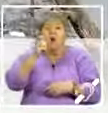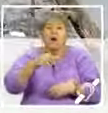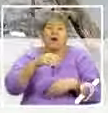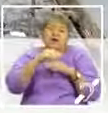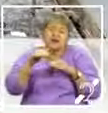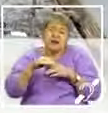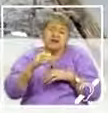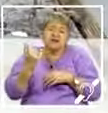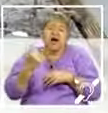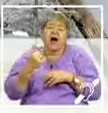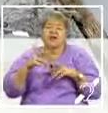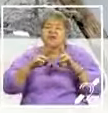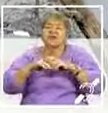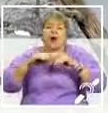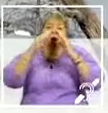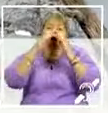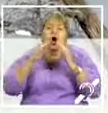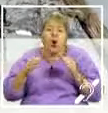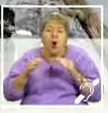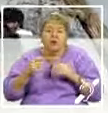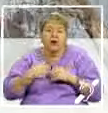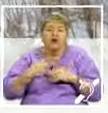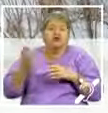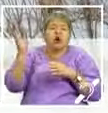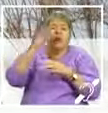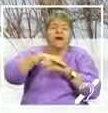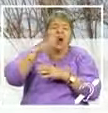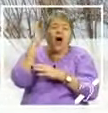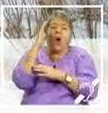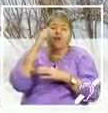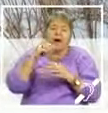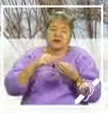străzii adăpostiți în corturi peste care s-au prăbușit copaci.